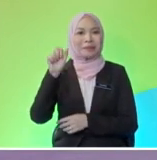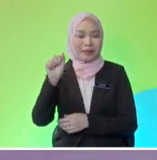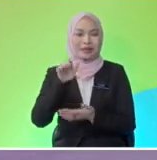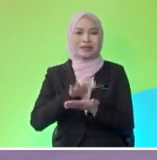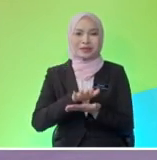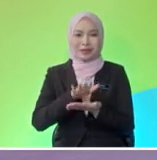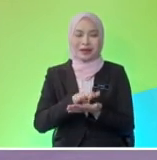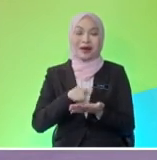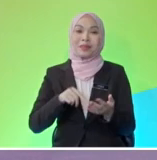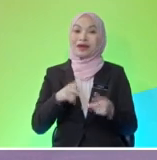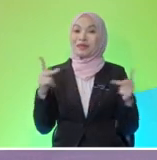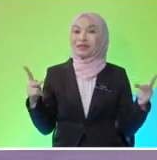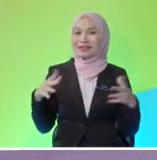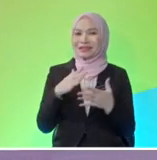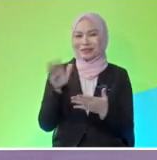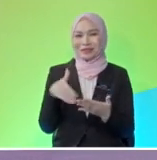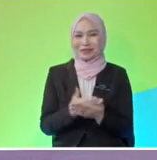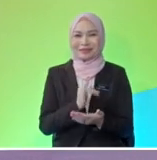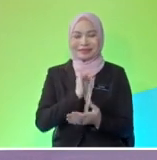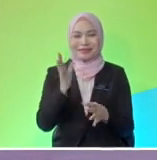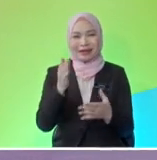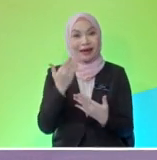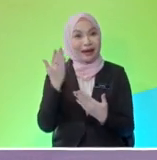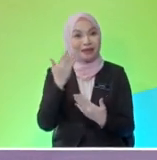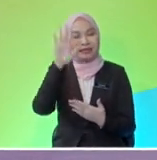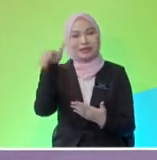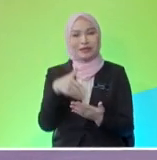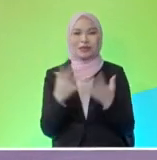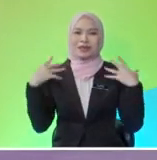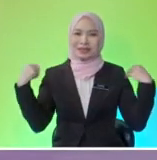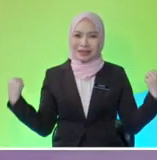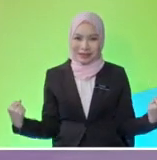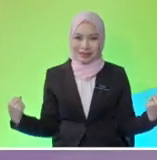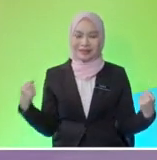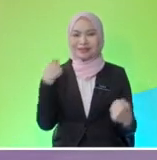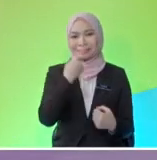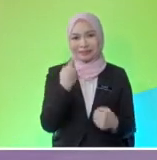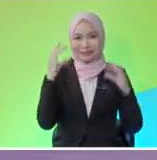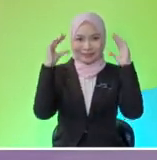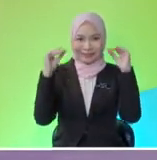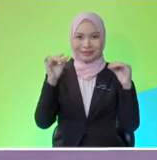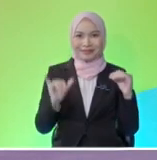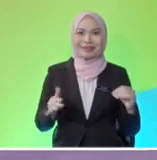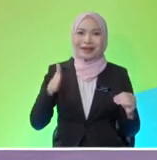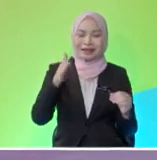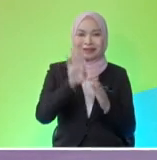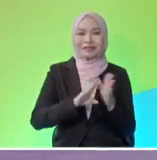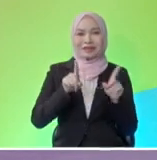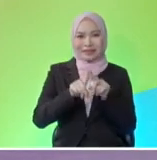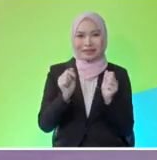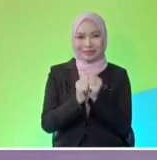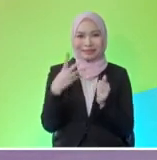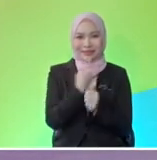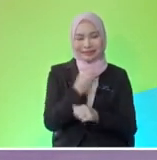semua keadaan baik-baik belaka dan keadaan sehat-sehat belaka. Ha, siapakah cikgu yang akan bersama dengan kita pada hari ini? Jom